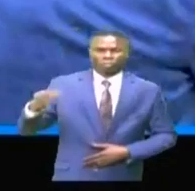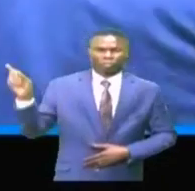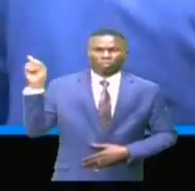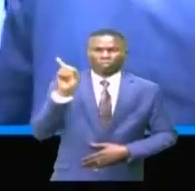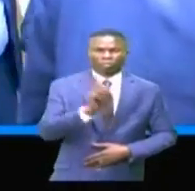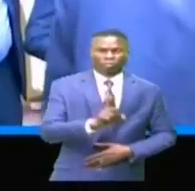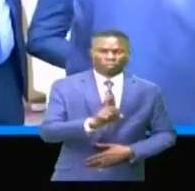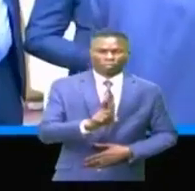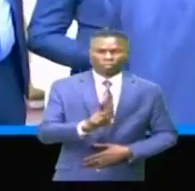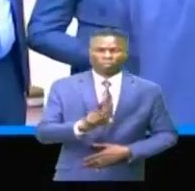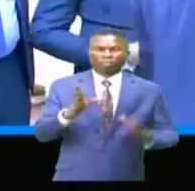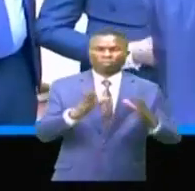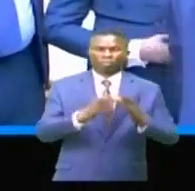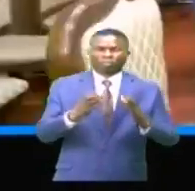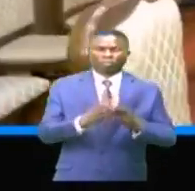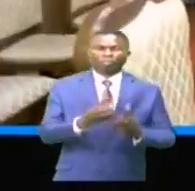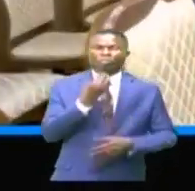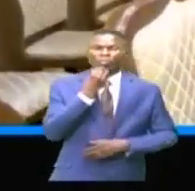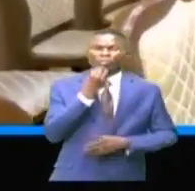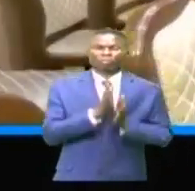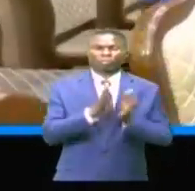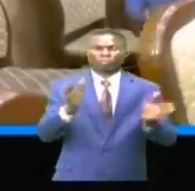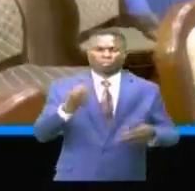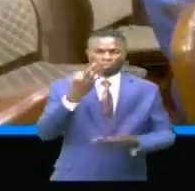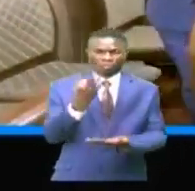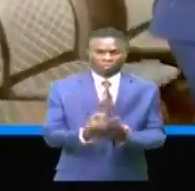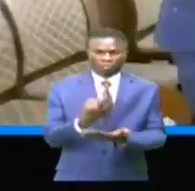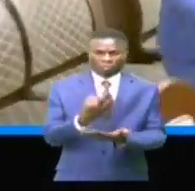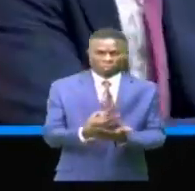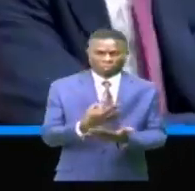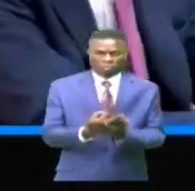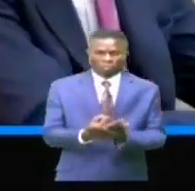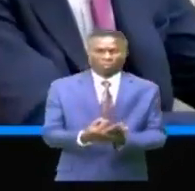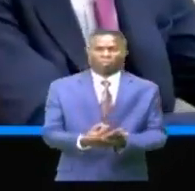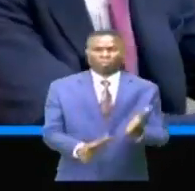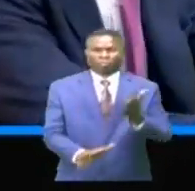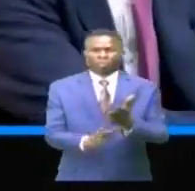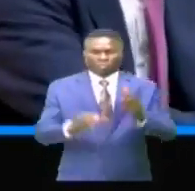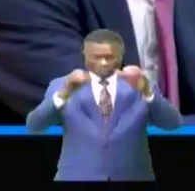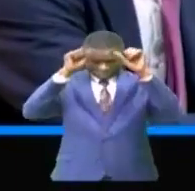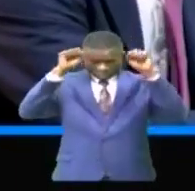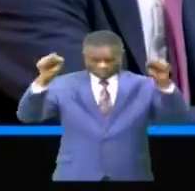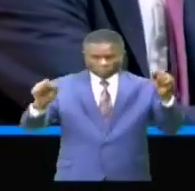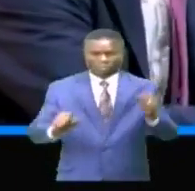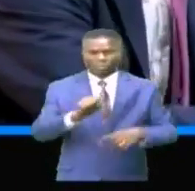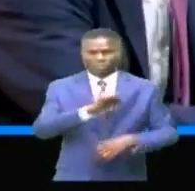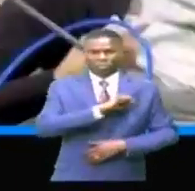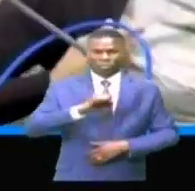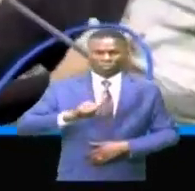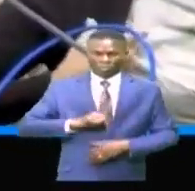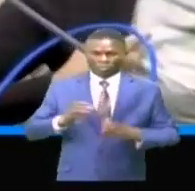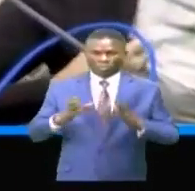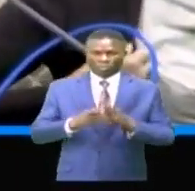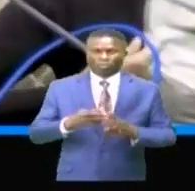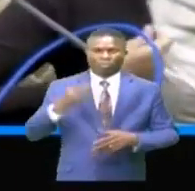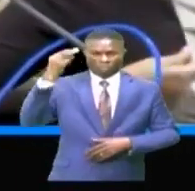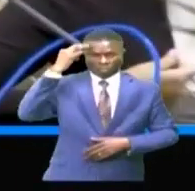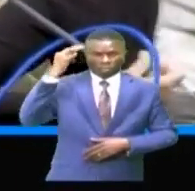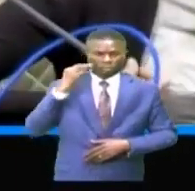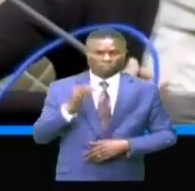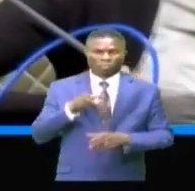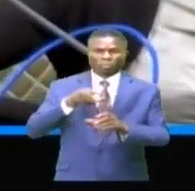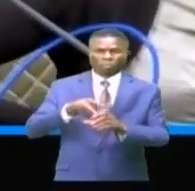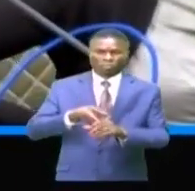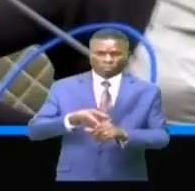direction de l'inspection générale de finance conduite par la vie présidente du Sénat français qui accompagné le ministre des Hydrocarbures en tant